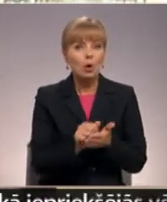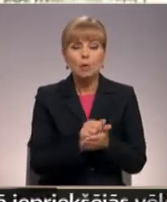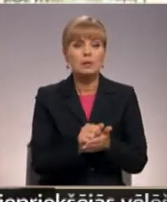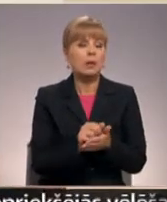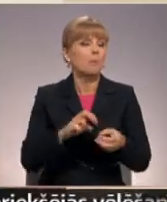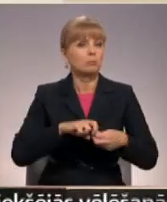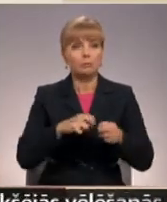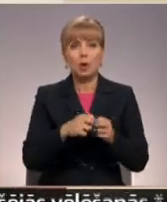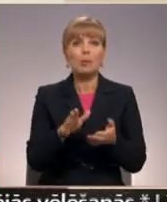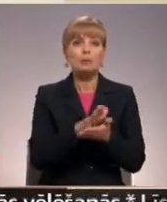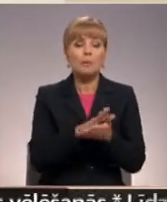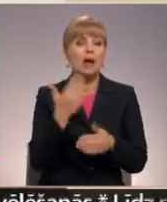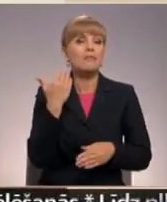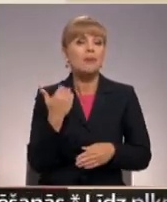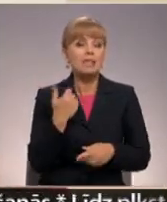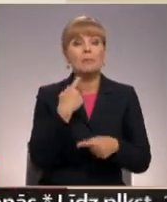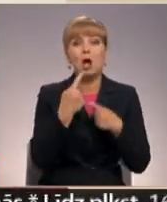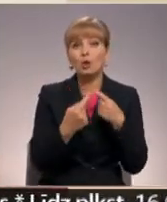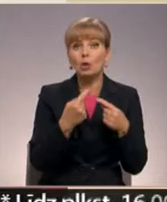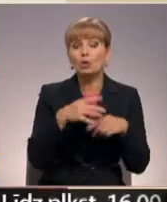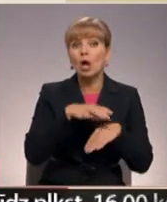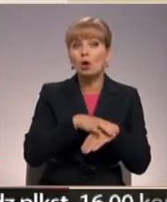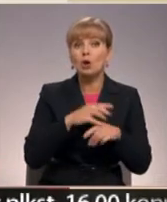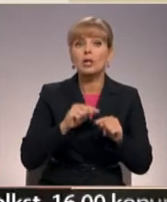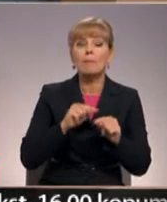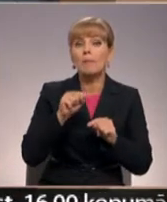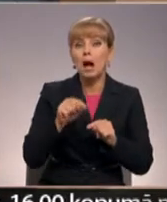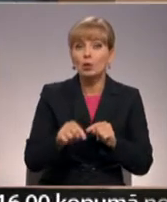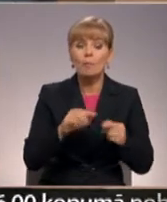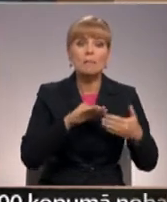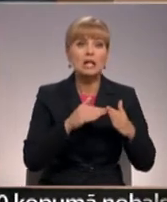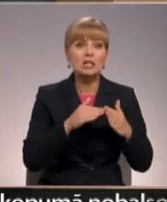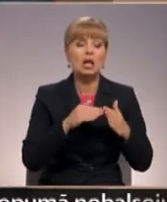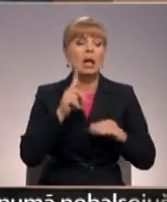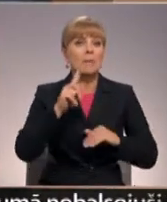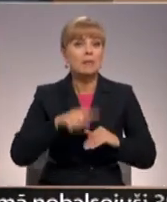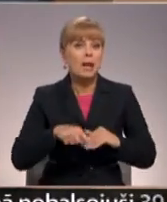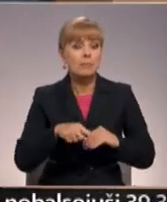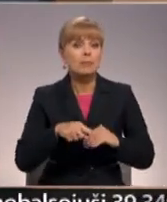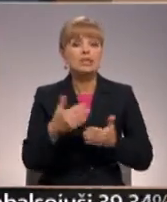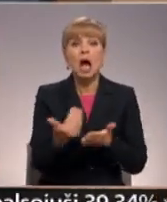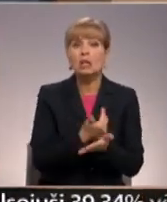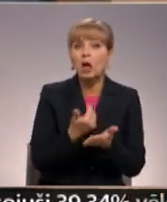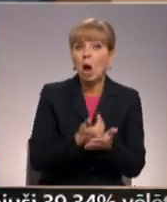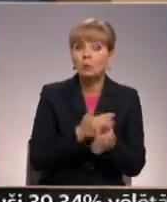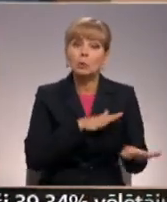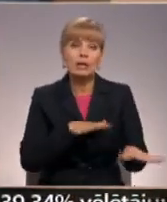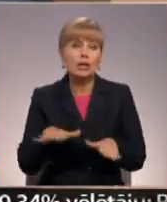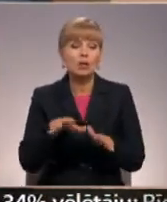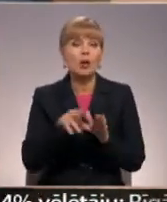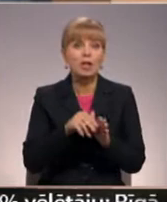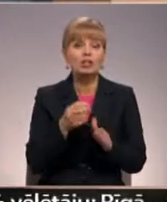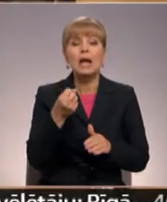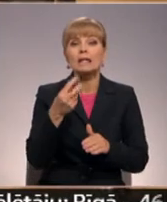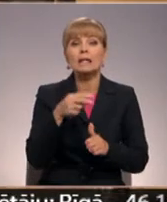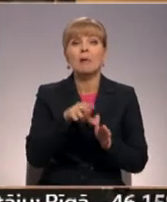nav bijis. Lai arī Ventspilī tiek runāts par to, ka konstatējot pārkāpumus pilsētā varētu tikt pieprasīts rīkot atkārtotas vēlēšanas, Ventspils 13